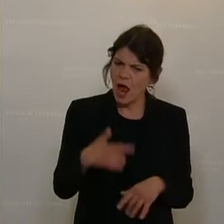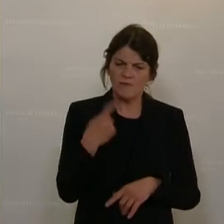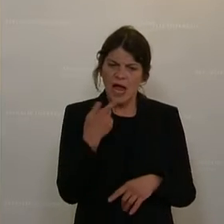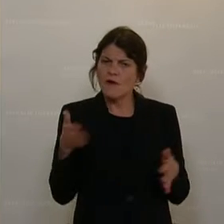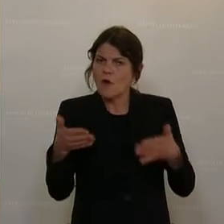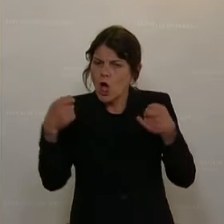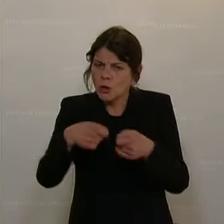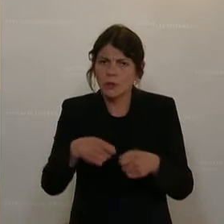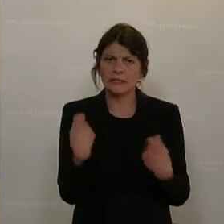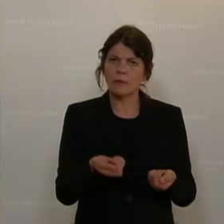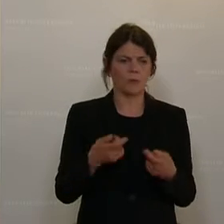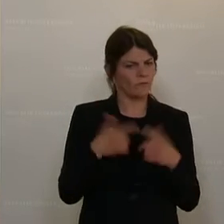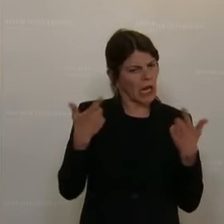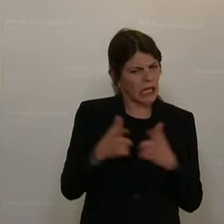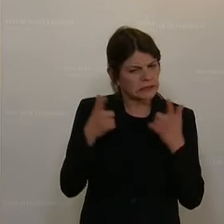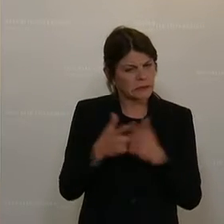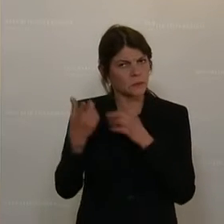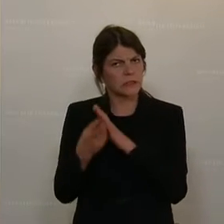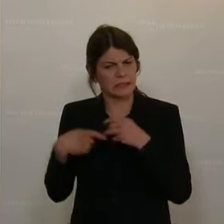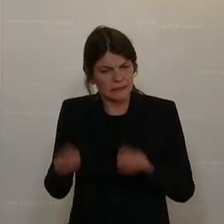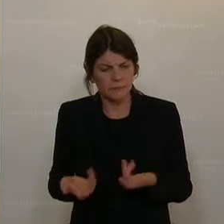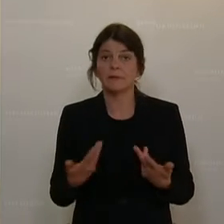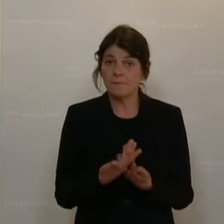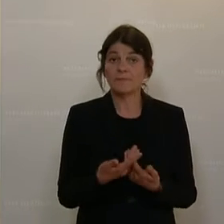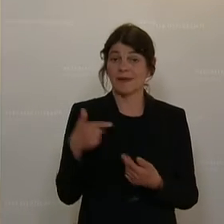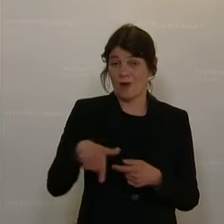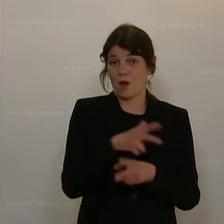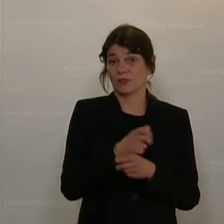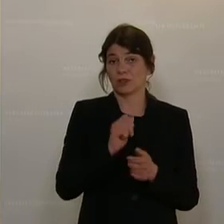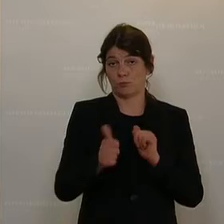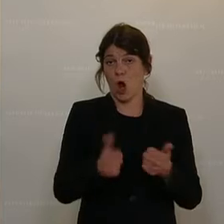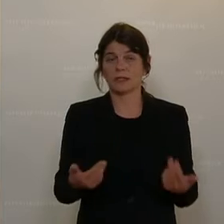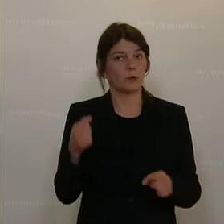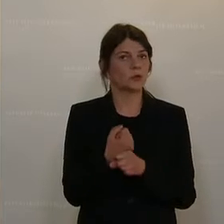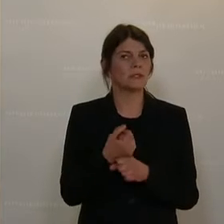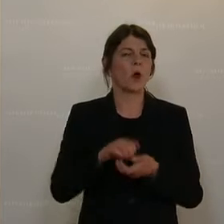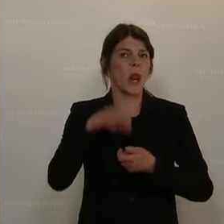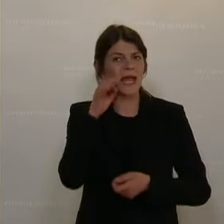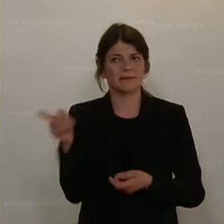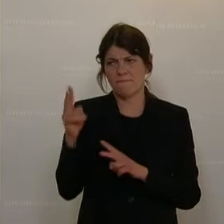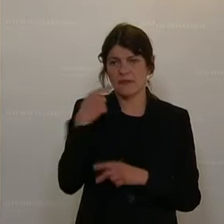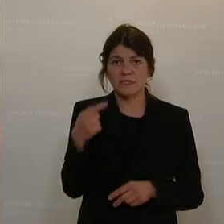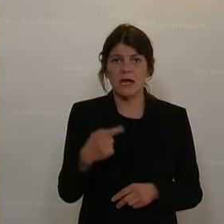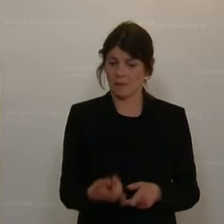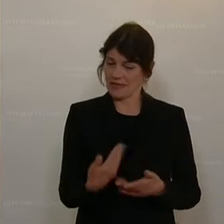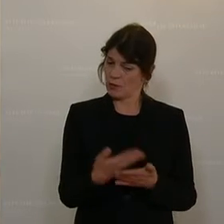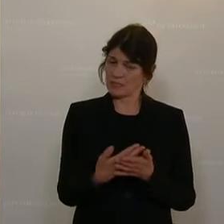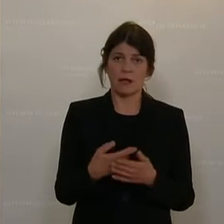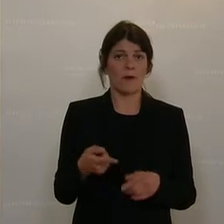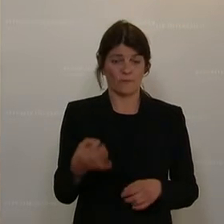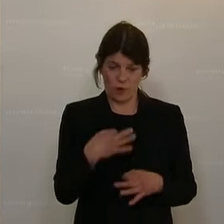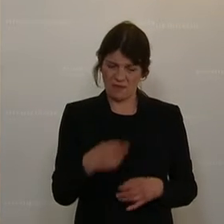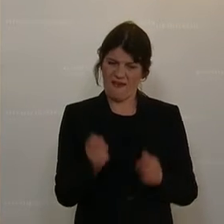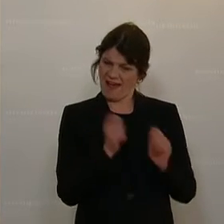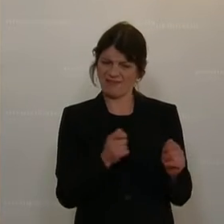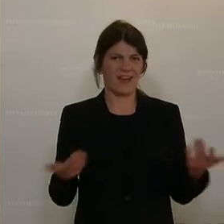und Leistungsdaten im österreichischen Sport bekommen. Dennoch, die Kollegin hat es zwar anders gesagt, ist für mich dennoch dieser